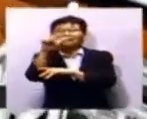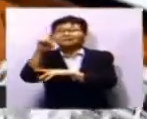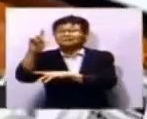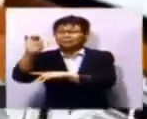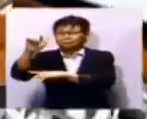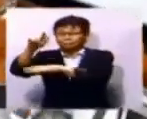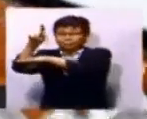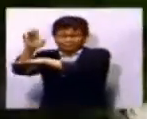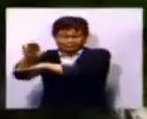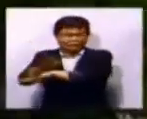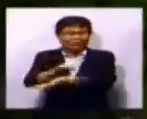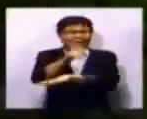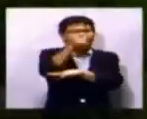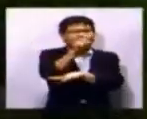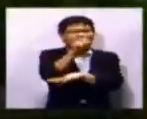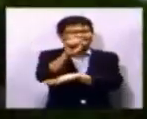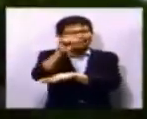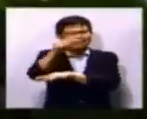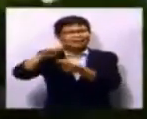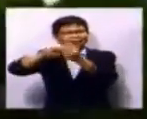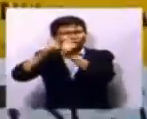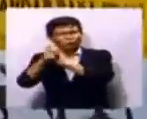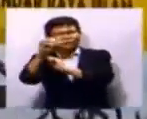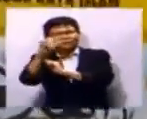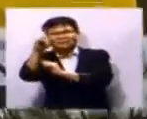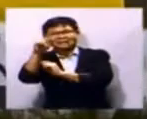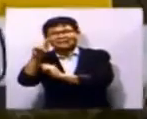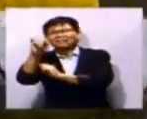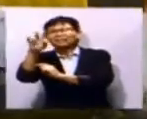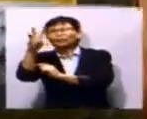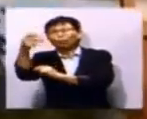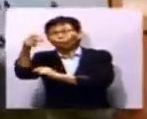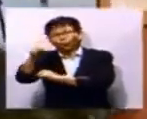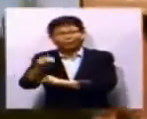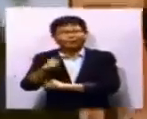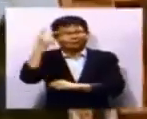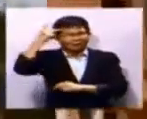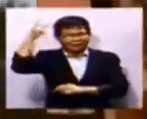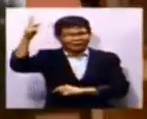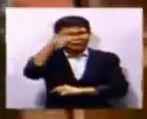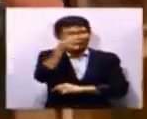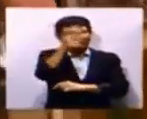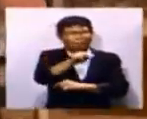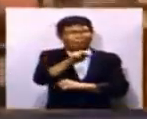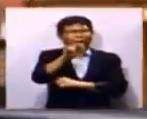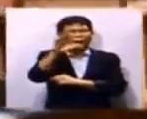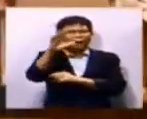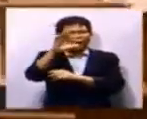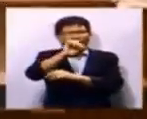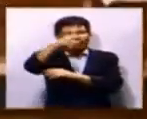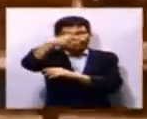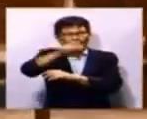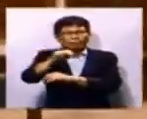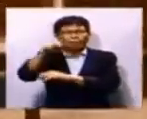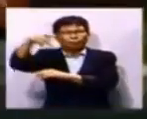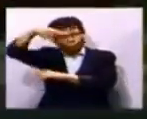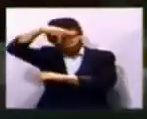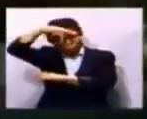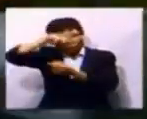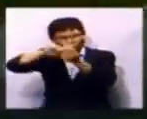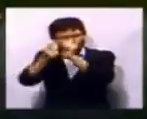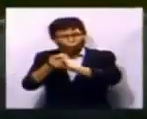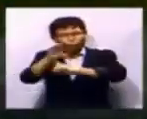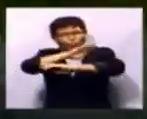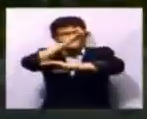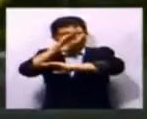DUN Astaka menggantikan Siti Yawan. Di Kelantan, DUN Apam Putra dan Pantai Irama bagi menggantikan